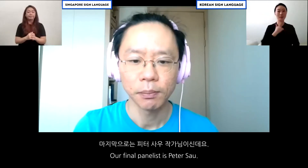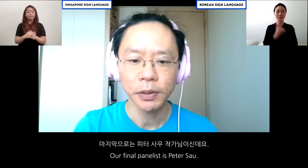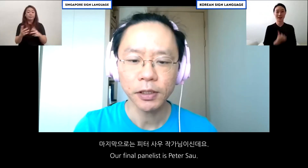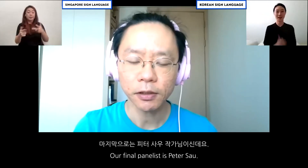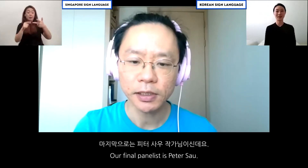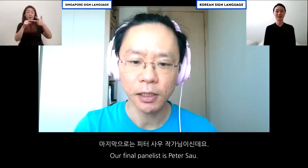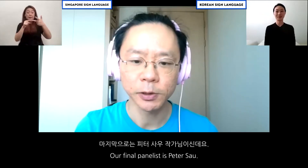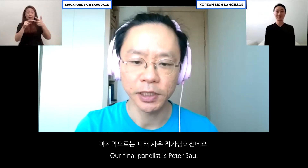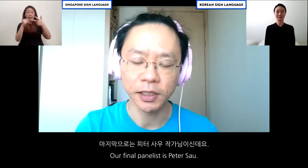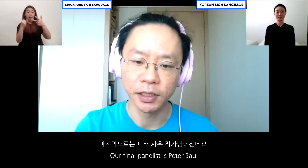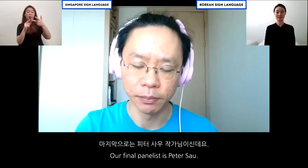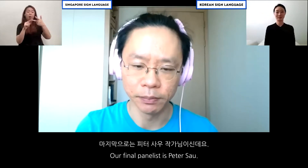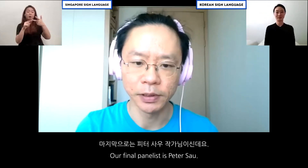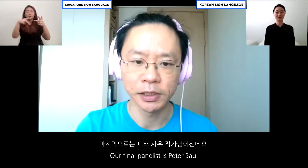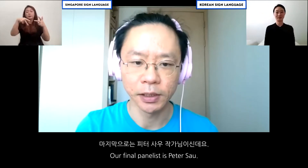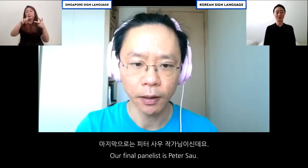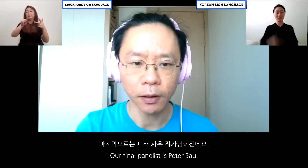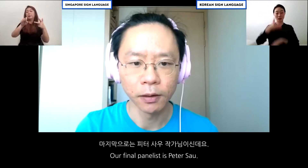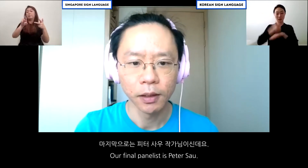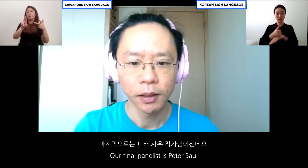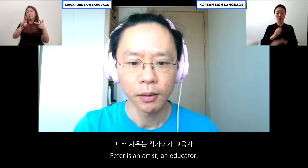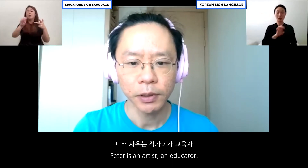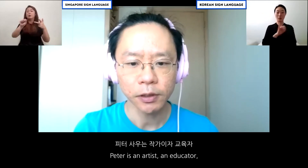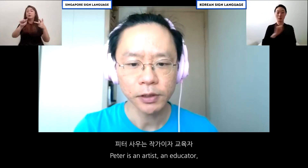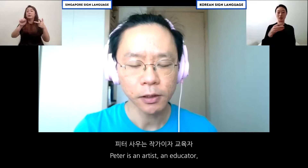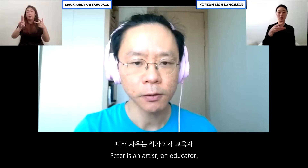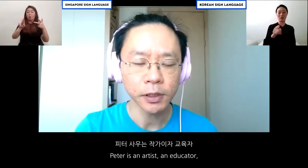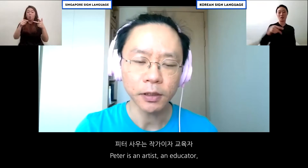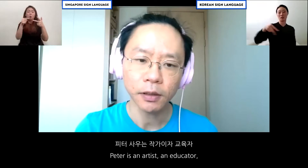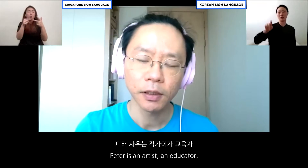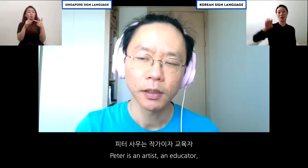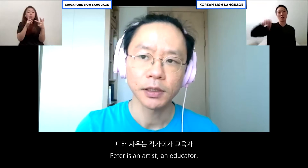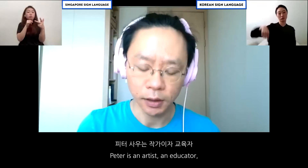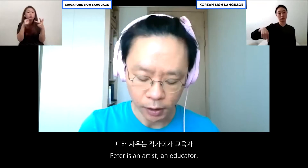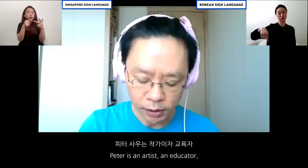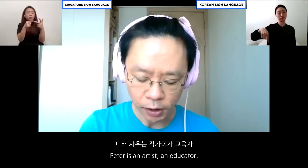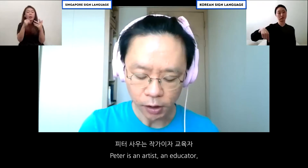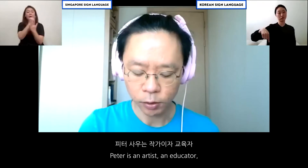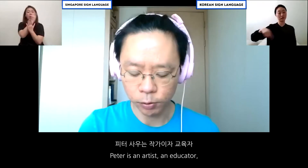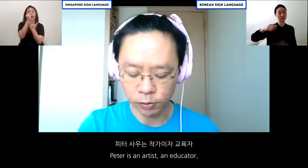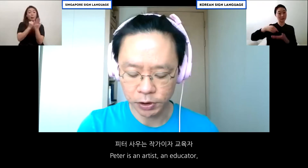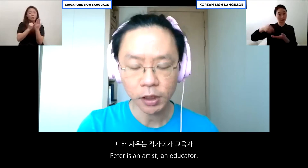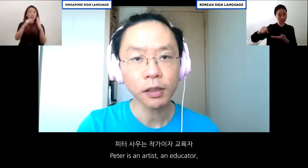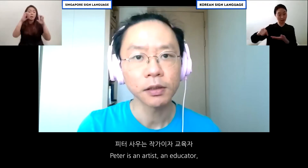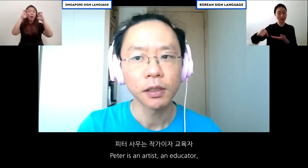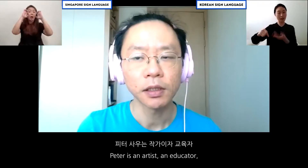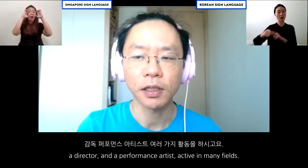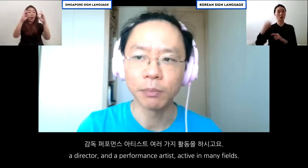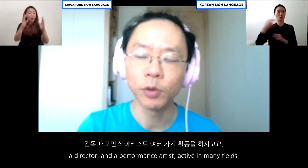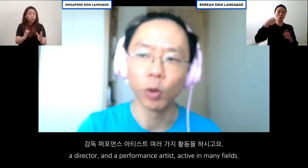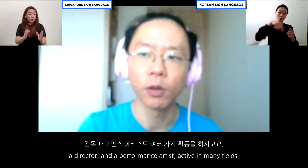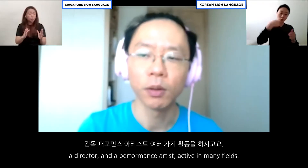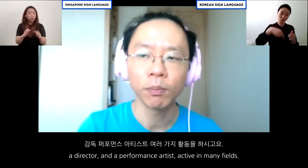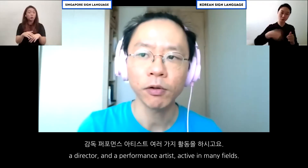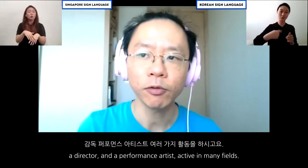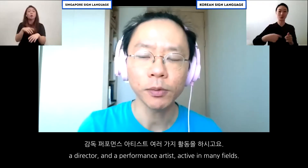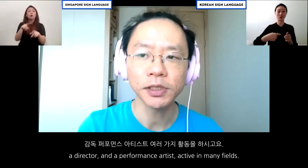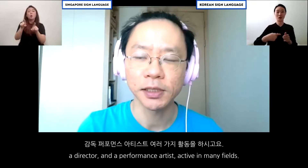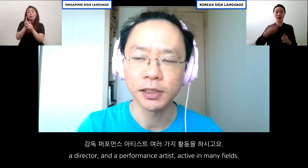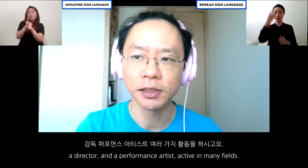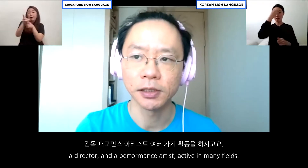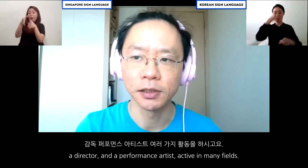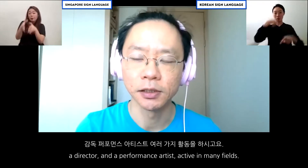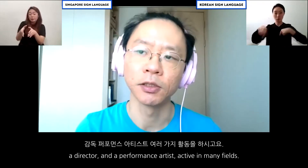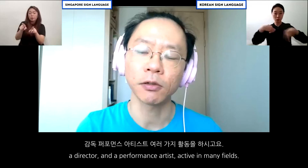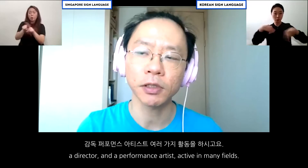마지막으로는 피터 사우 작가님이신데요. 피터 사우는 작가이자 교육자, 감독,